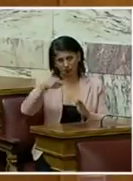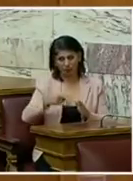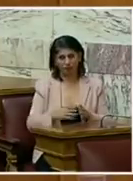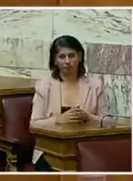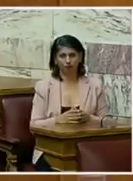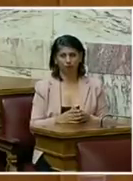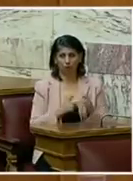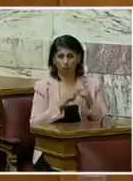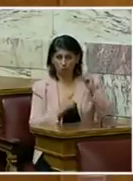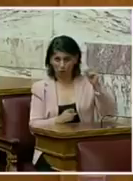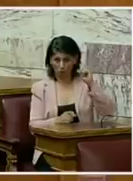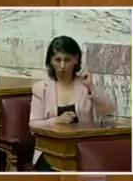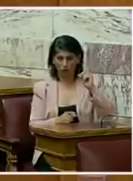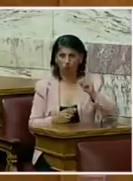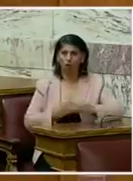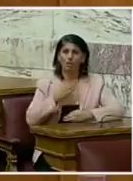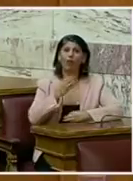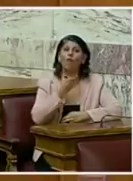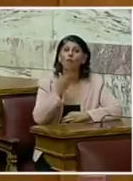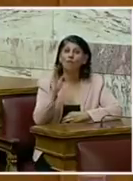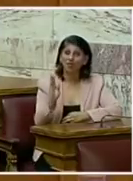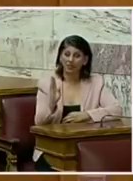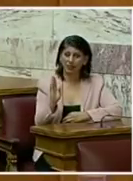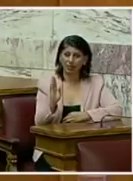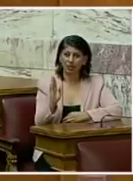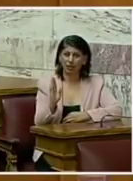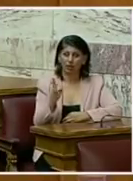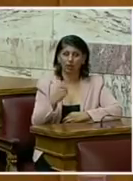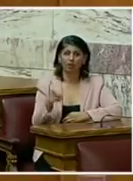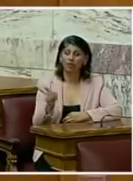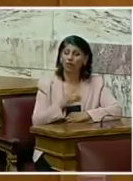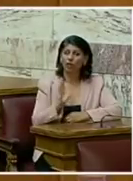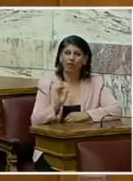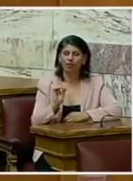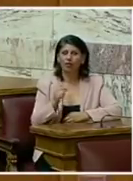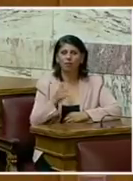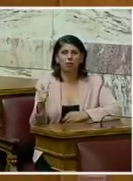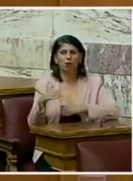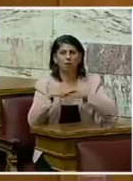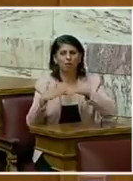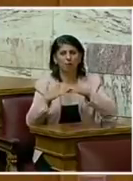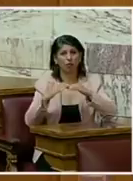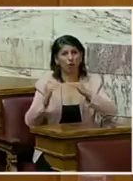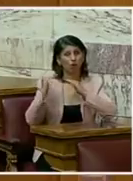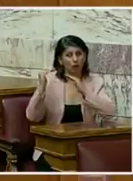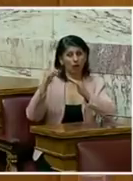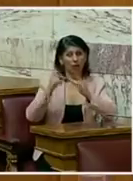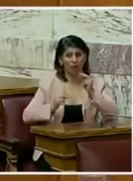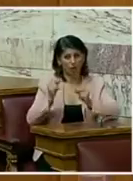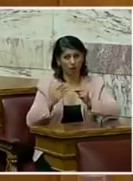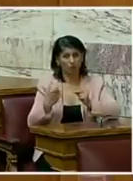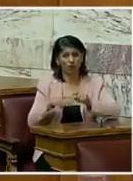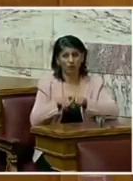Πρώτος, κύριος Βεντζέλος. Η διαφθορά δεν είναι μόνο επίπεδο κορυφής, αλλά ένα πρόβλημα που αφορά όλα τα επίπεδα